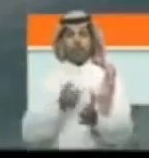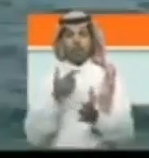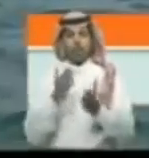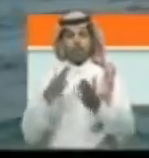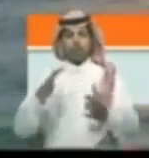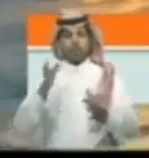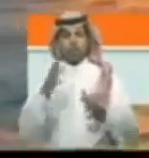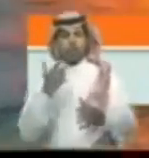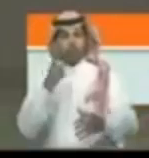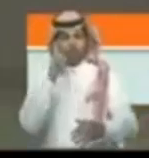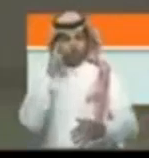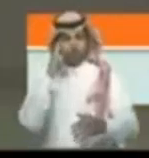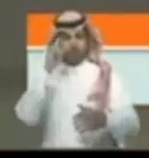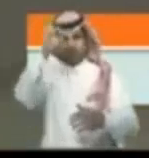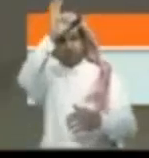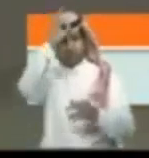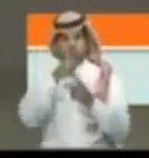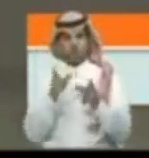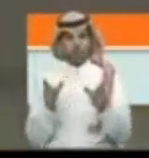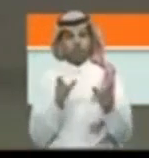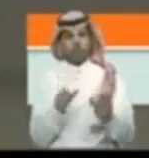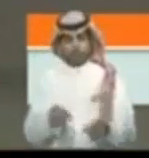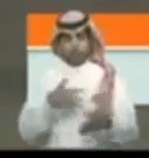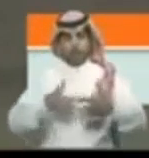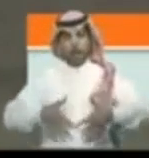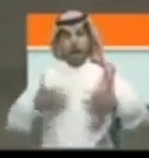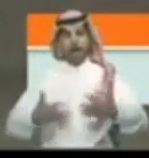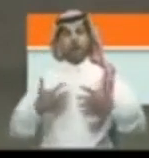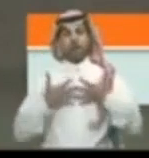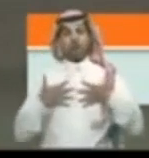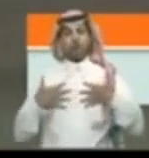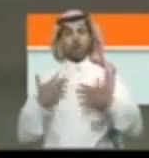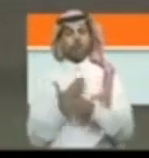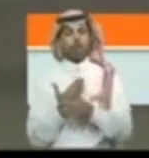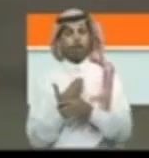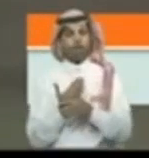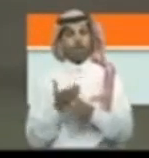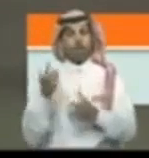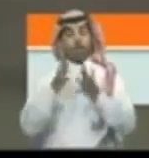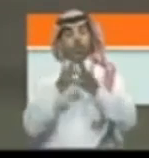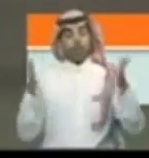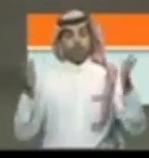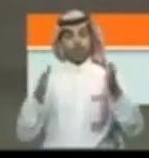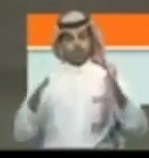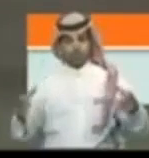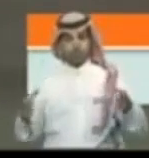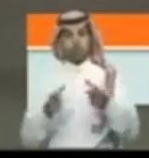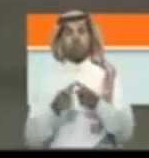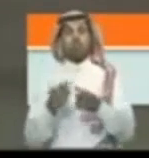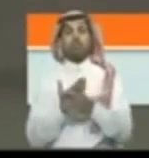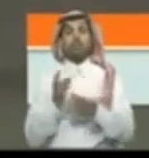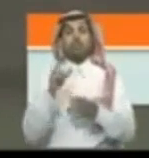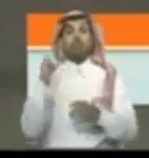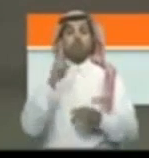أبطال الأمن الداخلي. نحن اليوم في احتفال وعرس يعتبر من أكبر الاحتفالات على